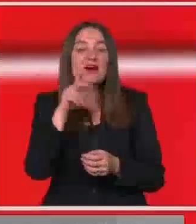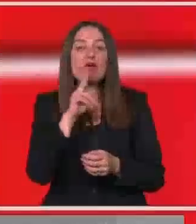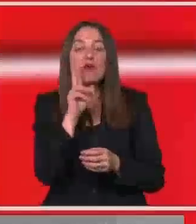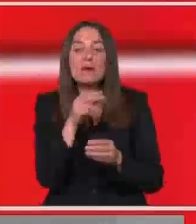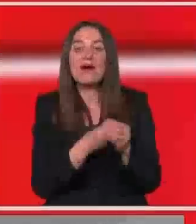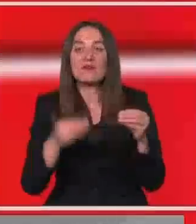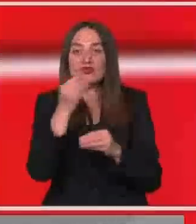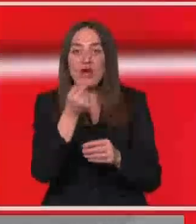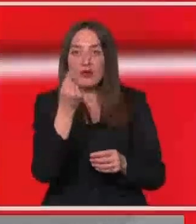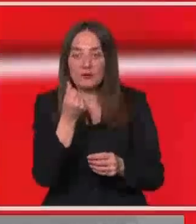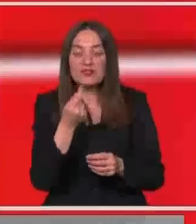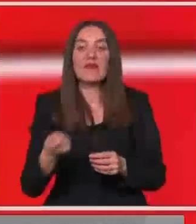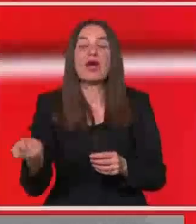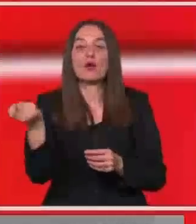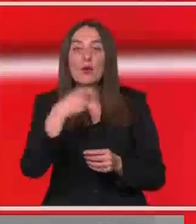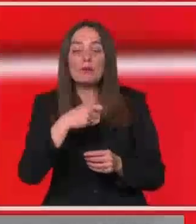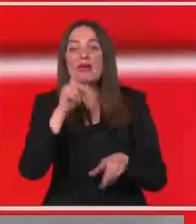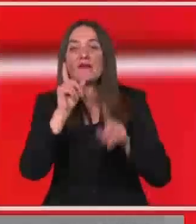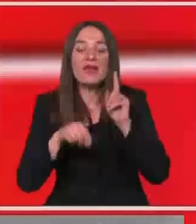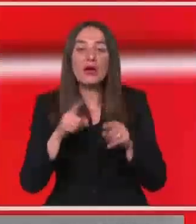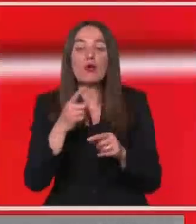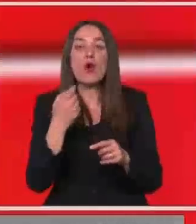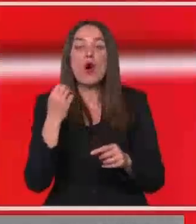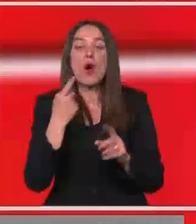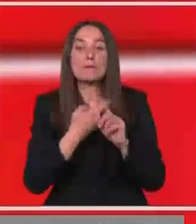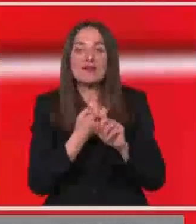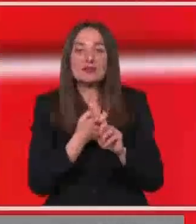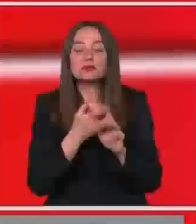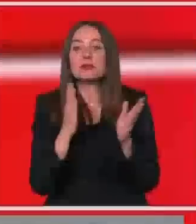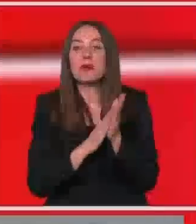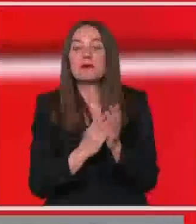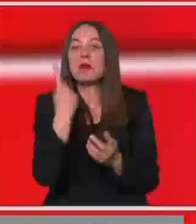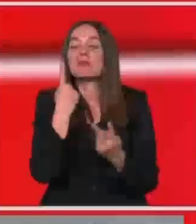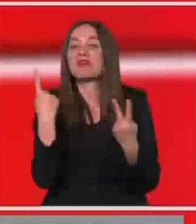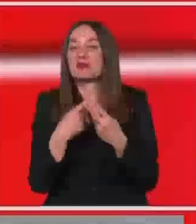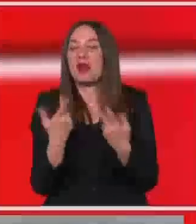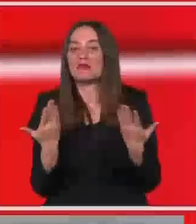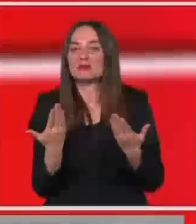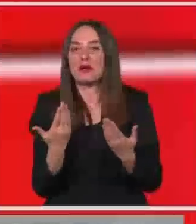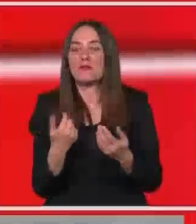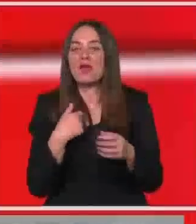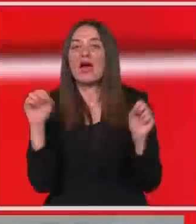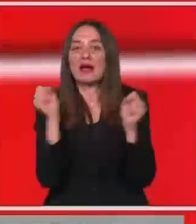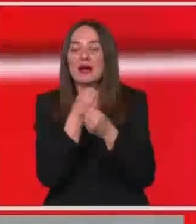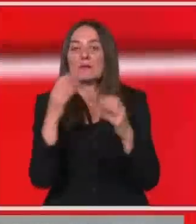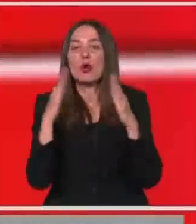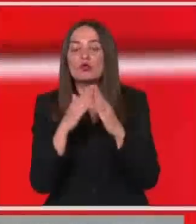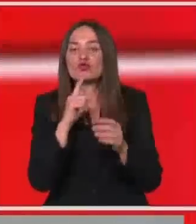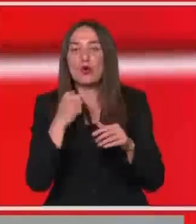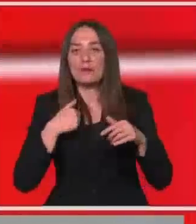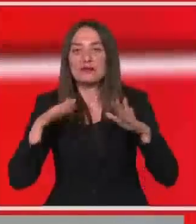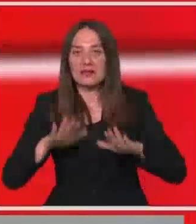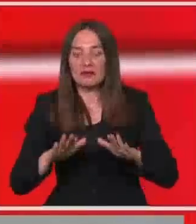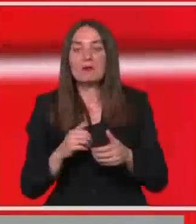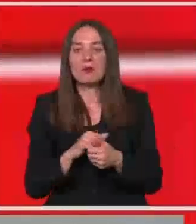viška novca da kupi neku obveznicu, recimo prve televizije, ajde da izreklamiramo kuću u kojoj sedimo